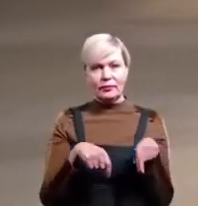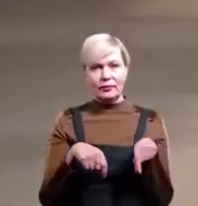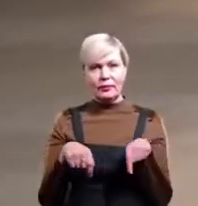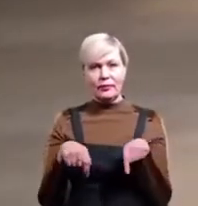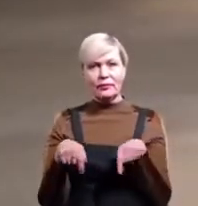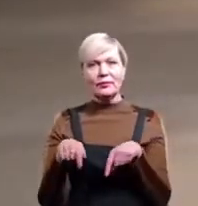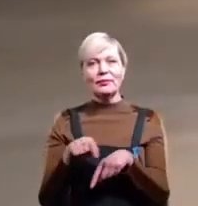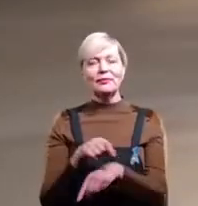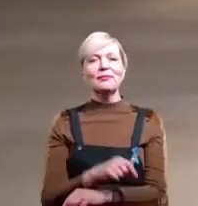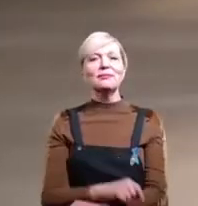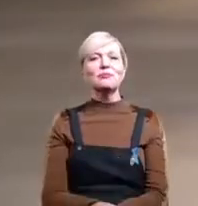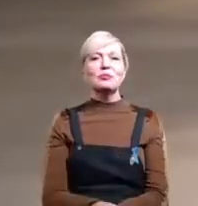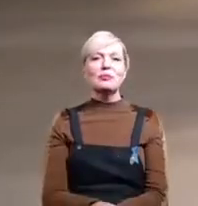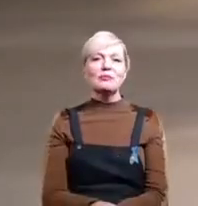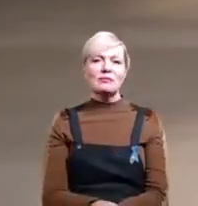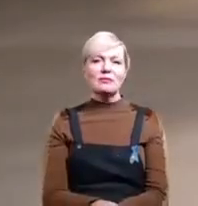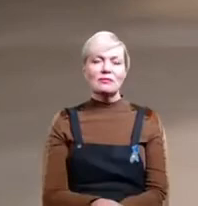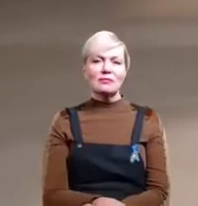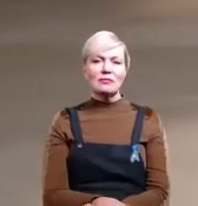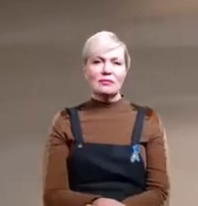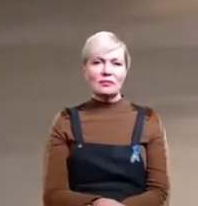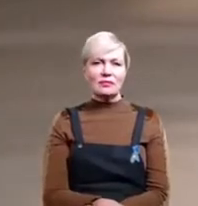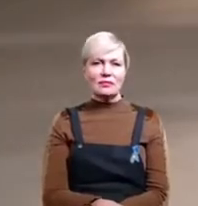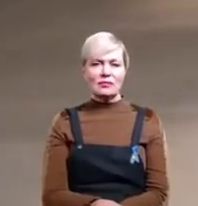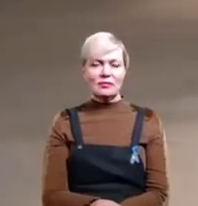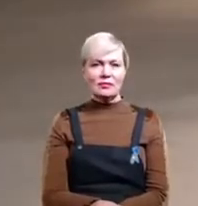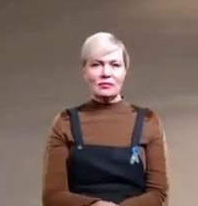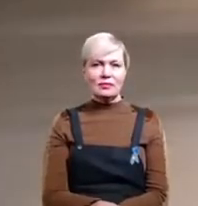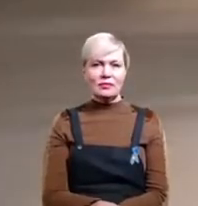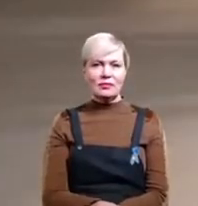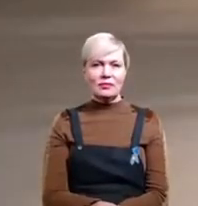Но. Ой, извини, пожалуйста.